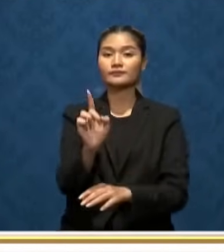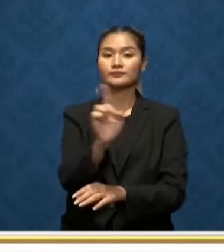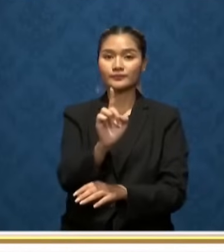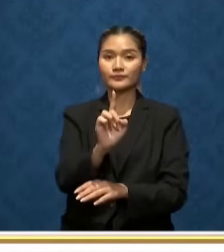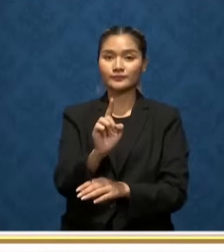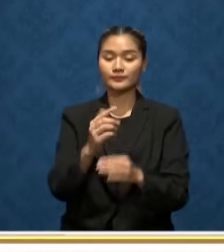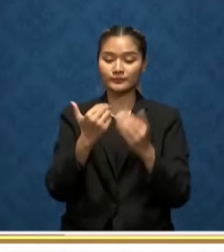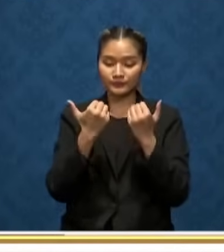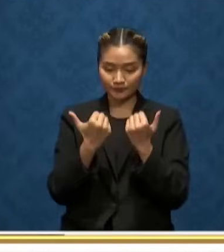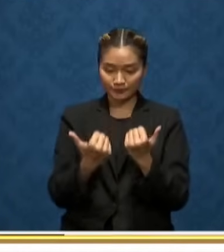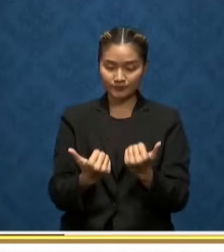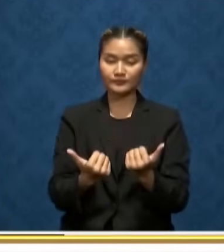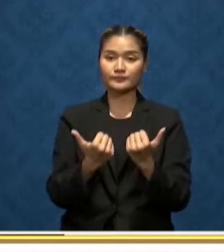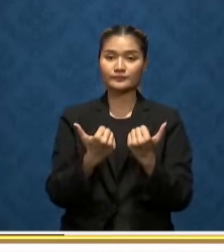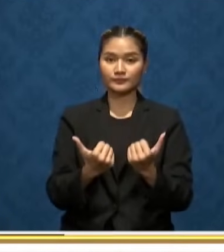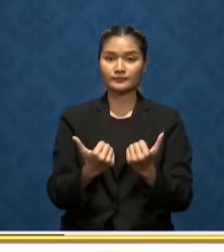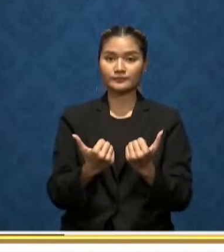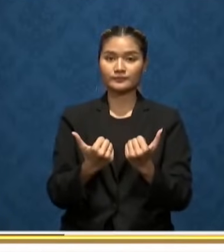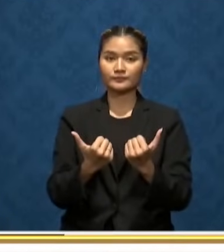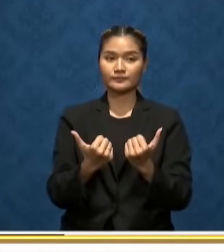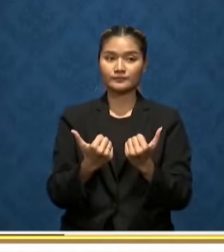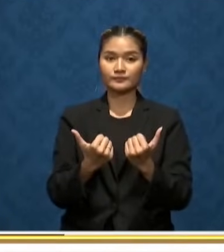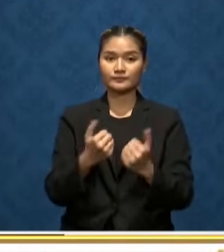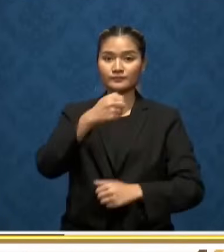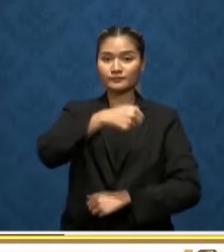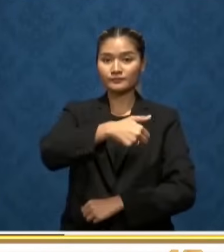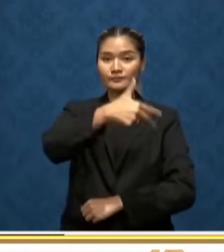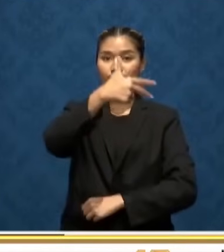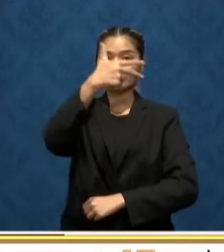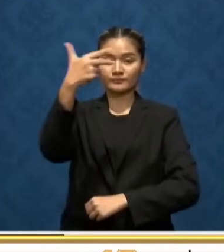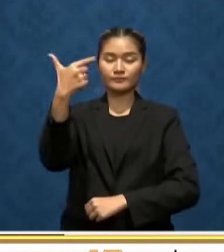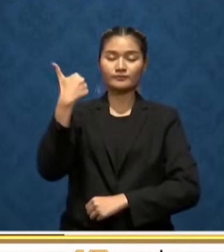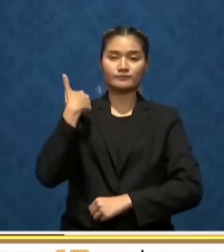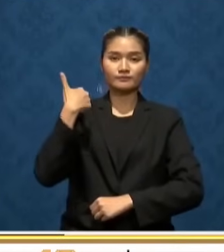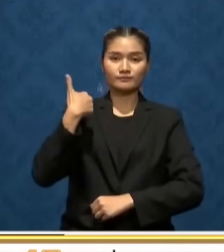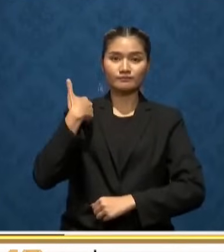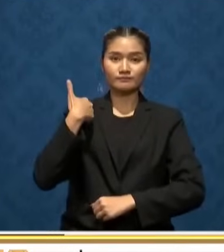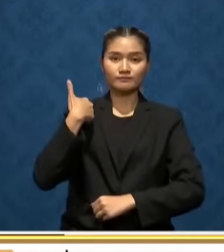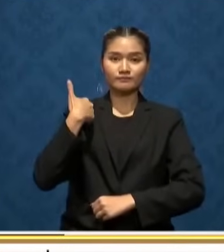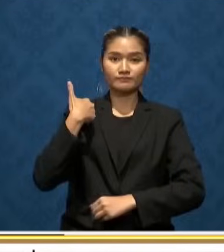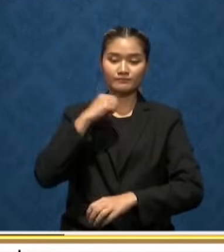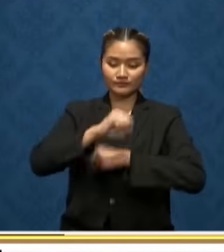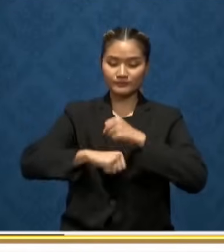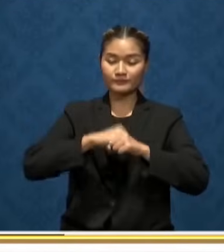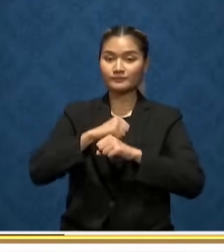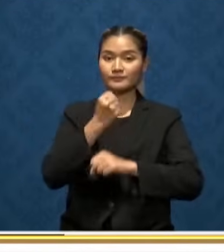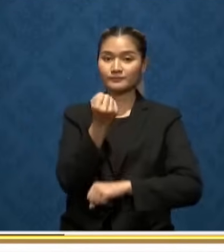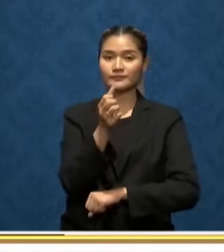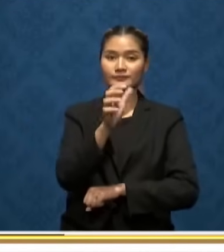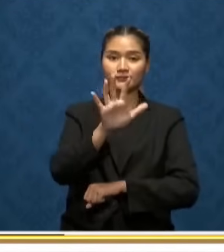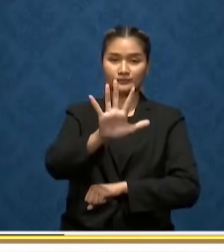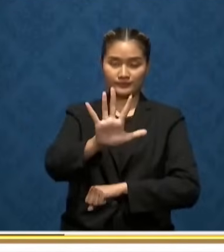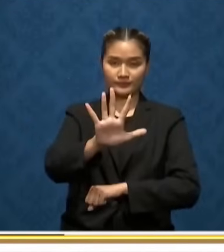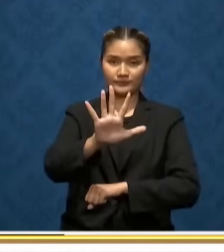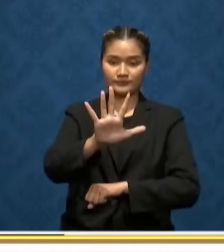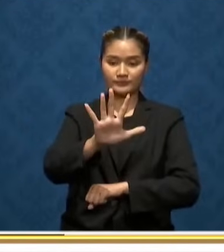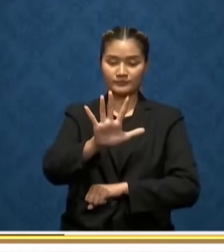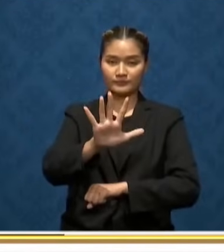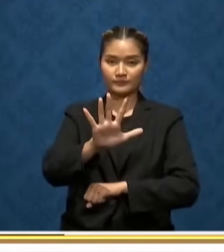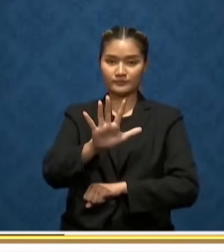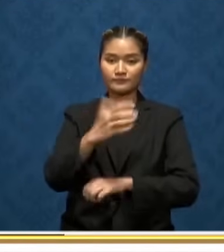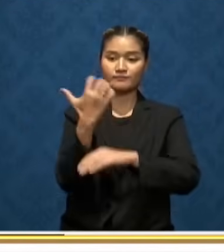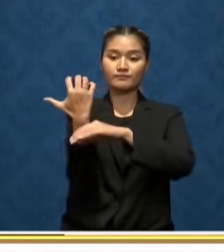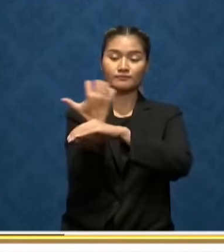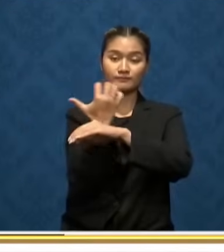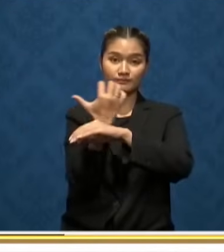ท่านประธานครับปัจจุบันนี้ไทย PBS มีอายุได้15ปีเป็นสื่อสา